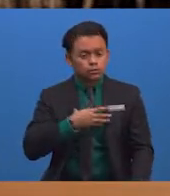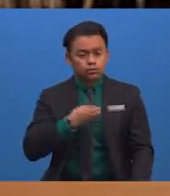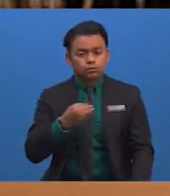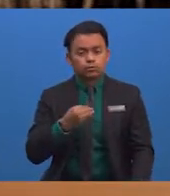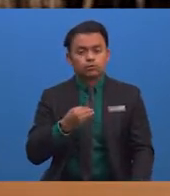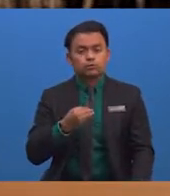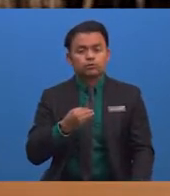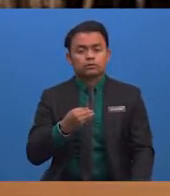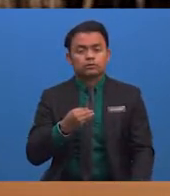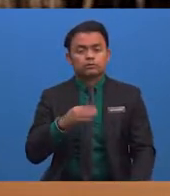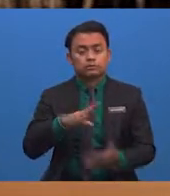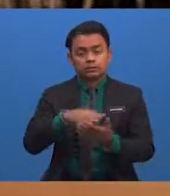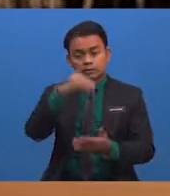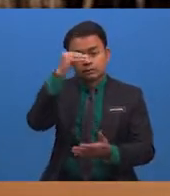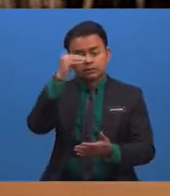pemerintah.